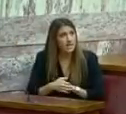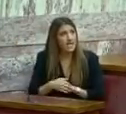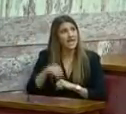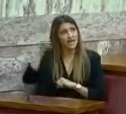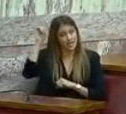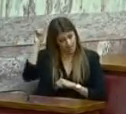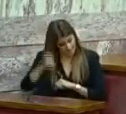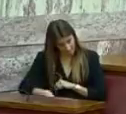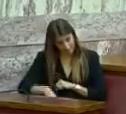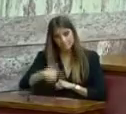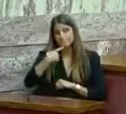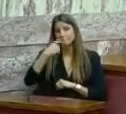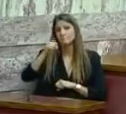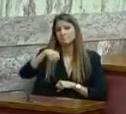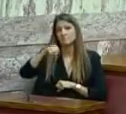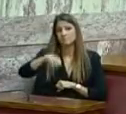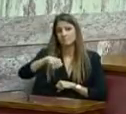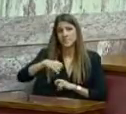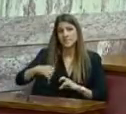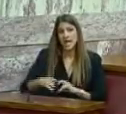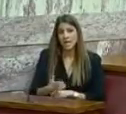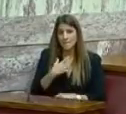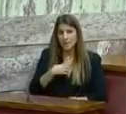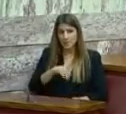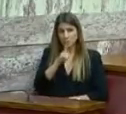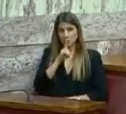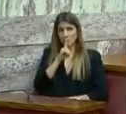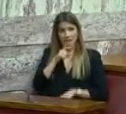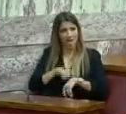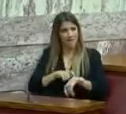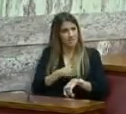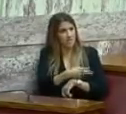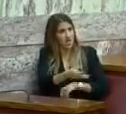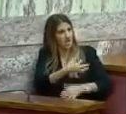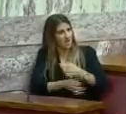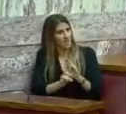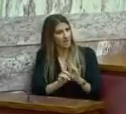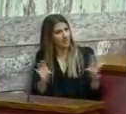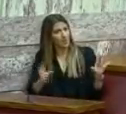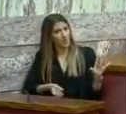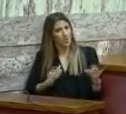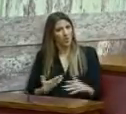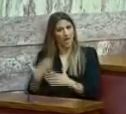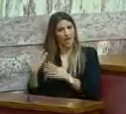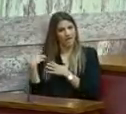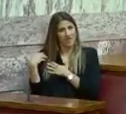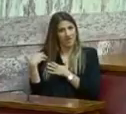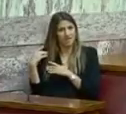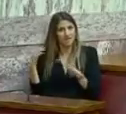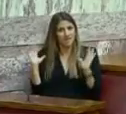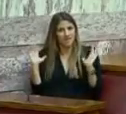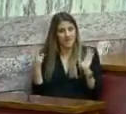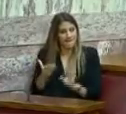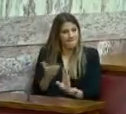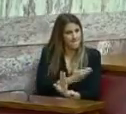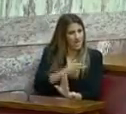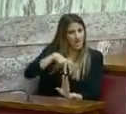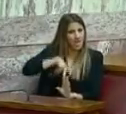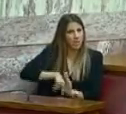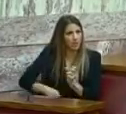αθώες περιστερές όταν δεν μιλάει κανείς από αυτούς για την ανάληψη της ευθύνης, για τη διασπάθηση του